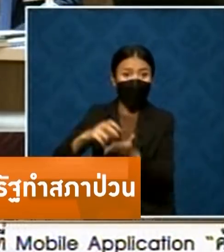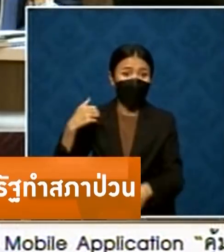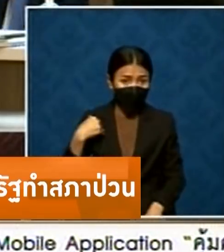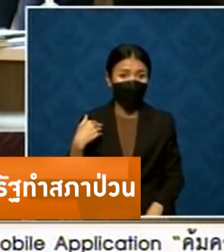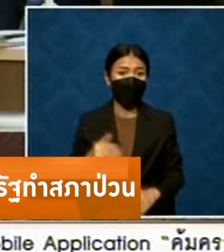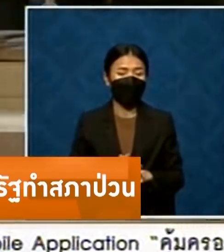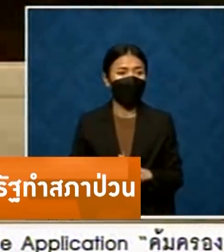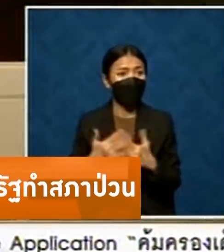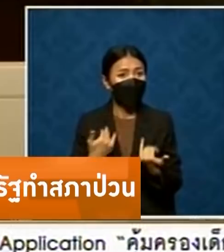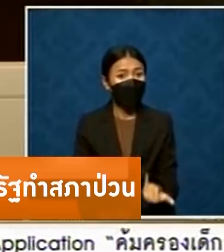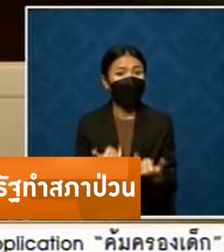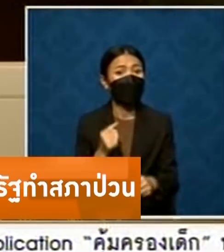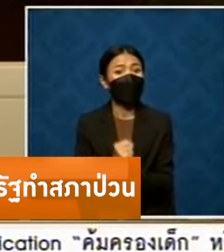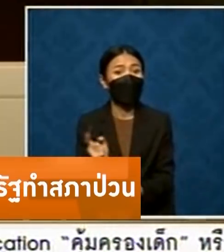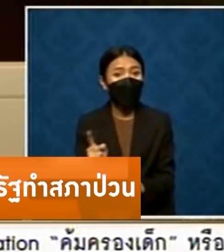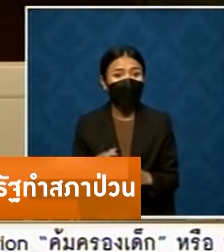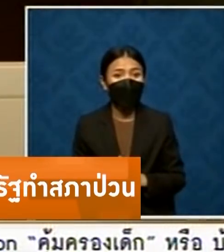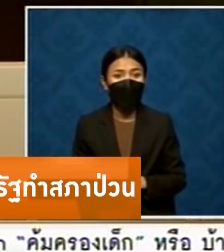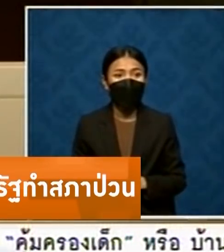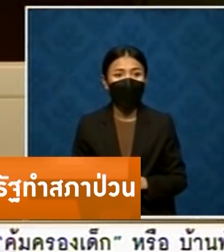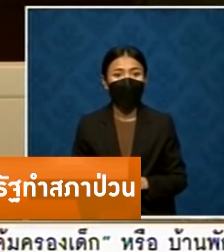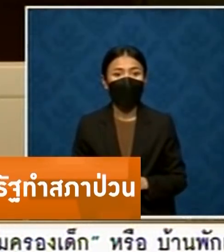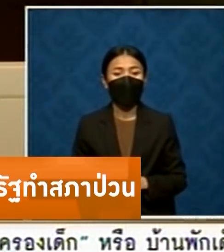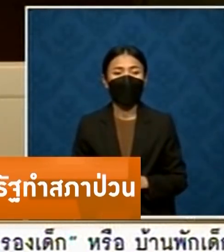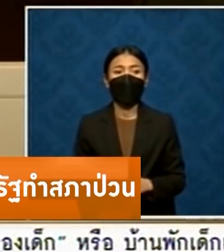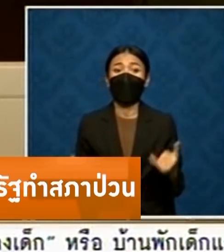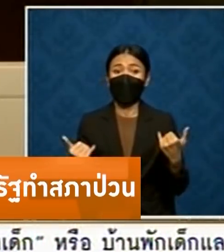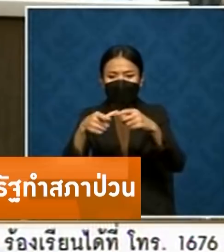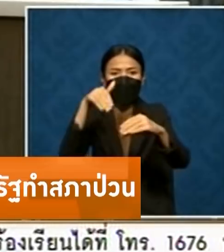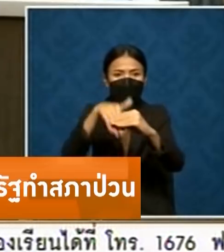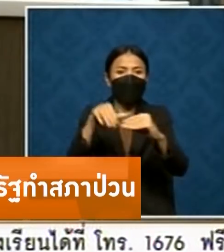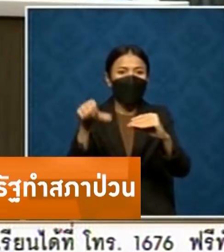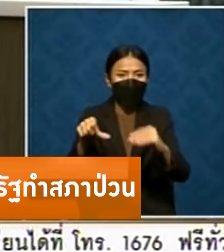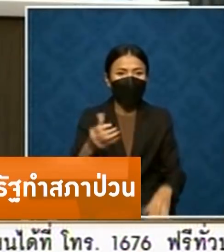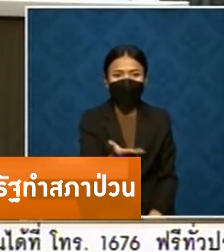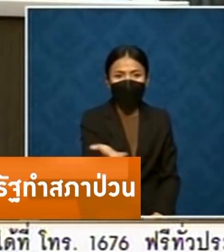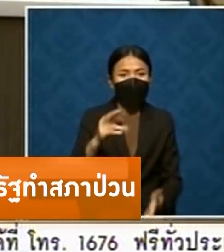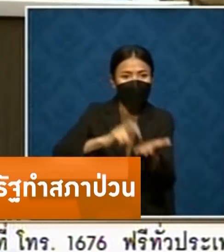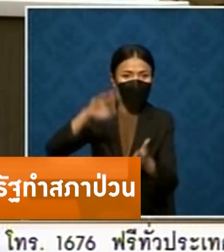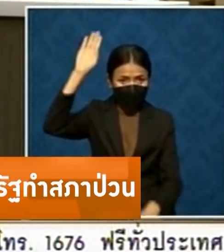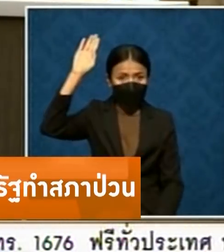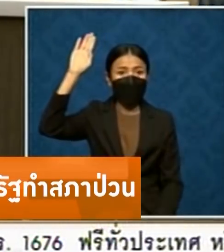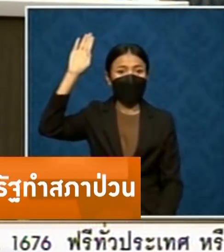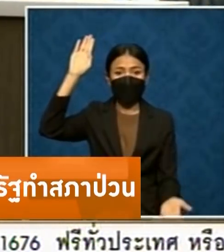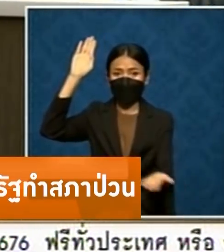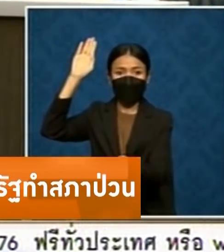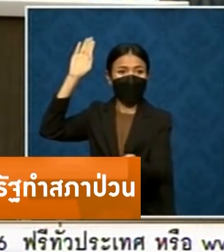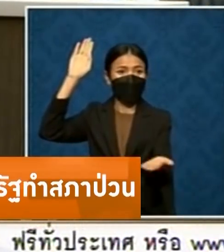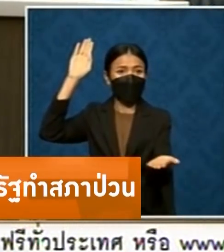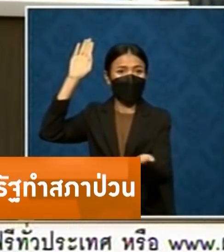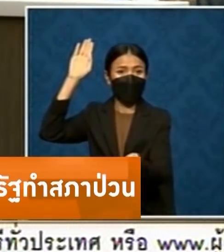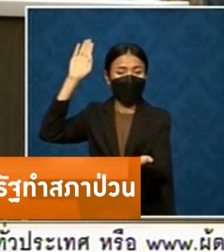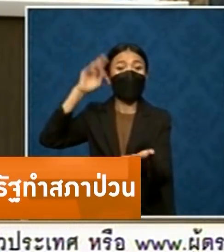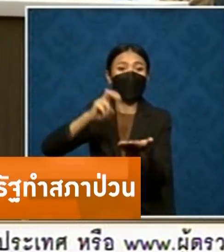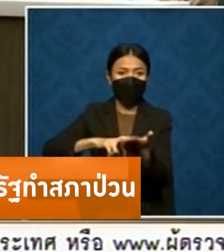ไปประชุมนะครับเพื่อไปประชุมเพื่อไทยประชุมแต่ไม่ได้แสดงตัวดังนั้นสิ่งที่เพื่อใจทำนั้นฝั่งเพื่อไทยยืนยันว่าเป็นแทคติกทางการ